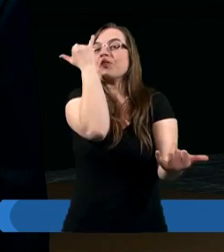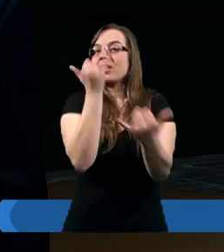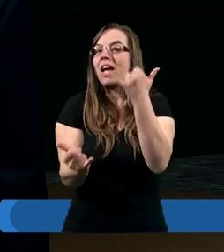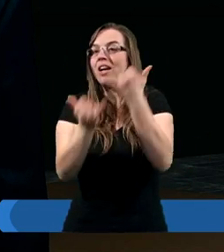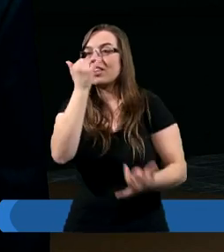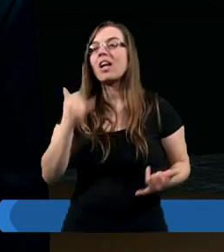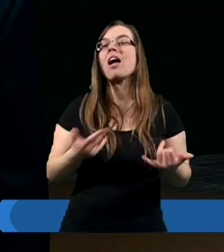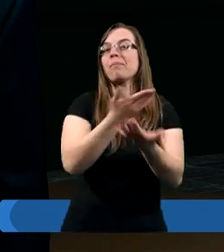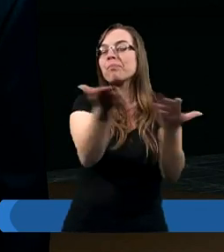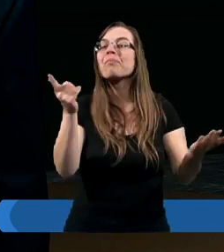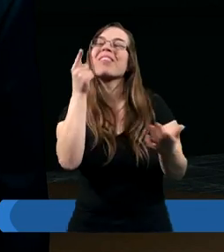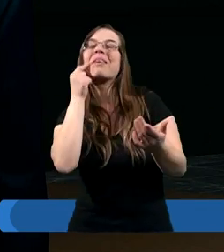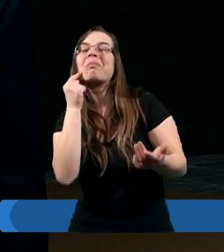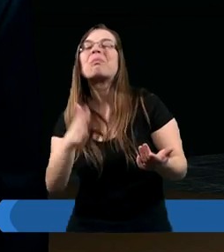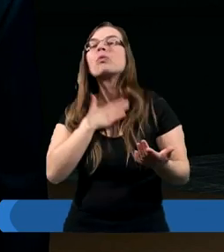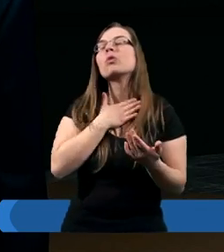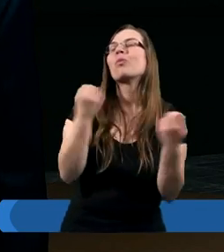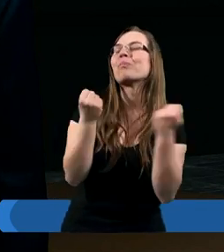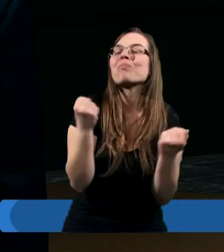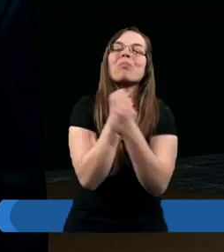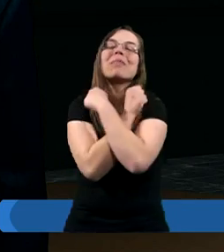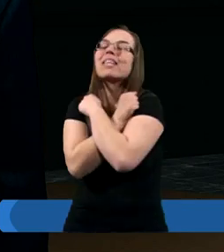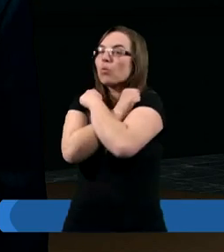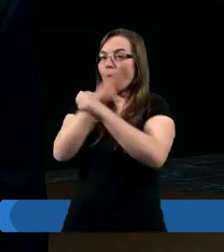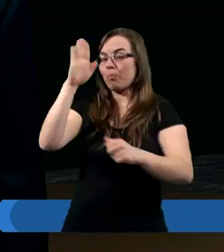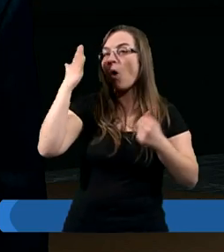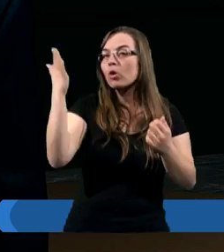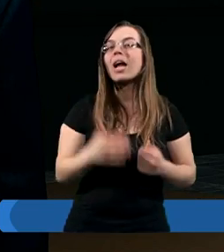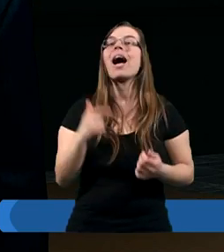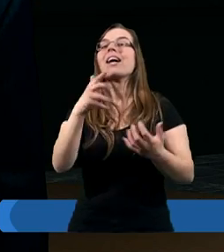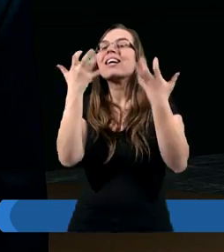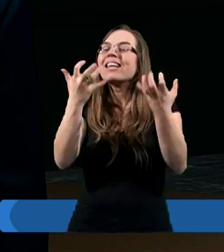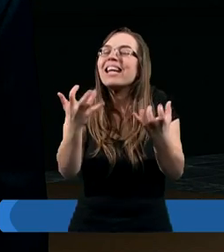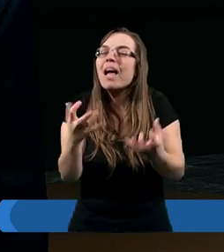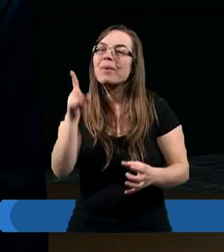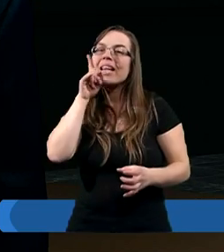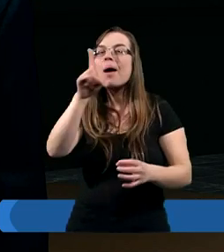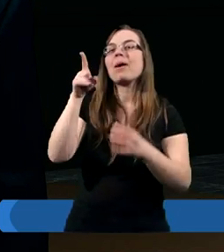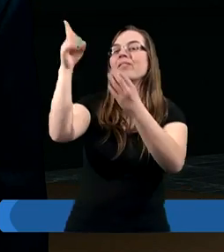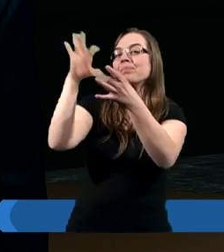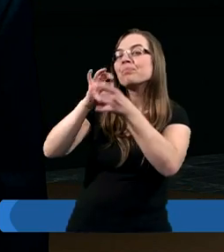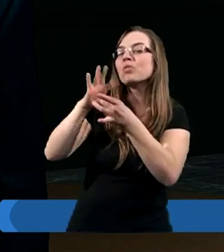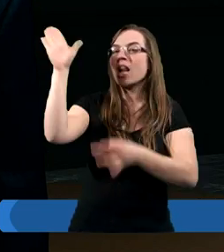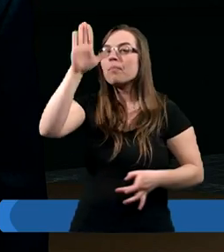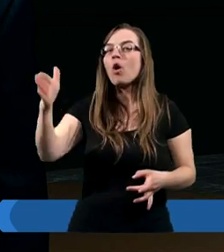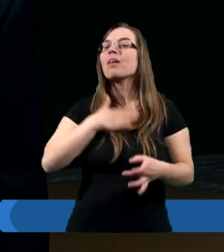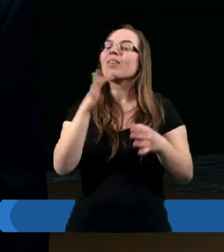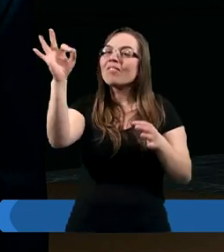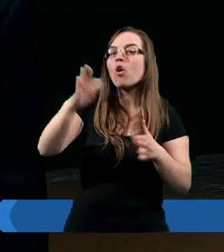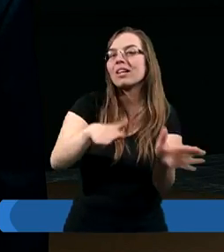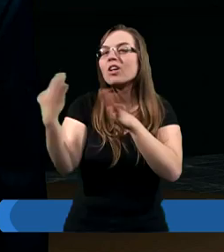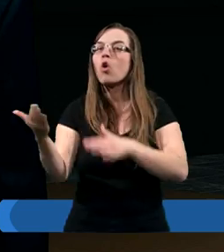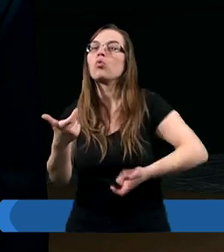Jeśli rozsmakujemy się w tej Bożej miłości, jeśli człowiek widzi tak naprawdę, co Bóg musiał ze swojej